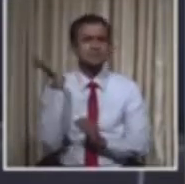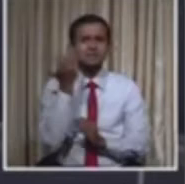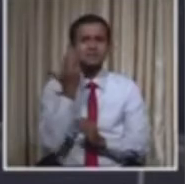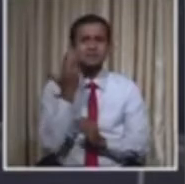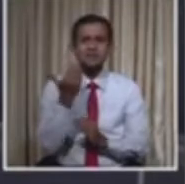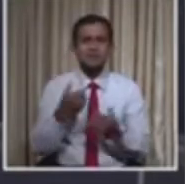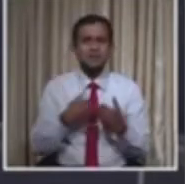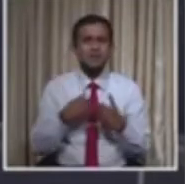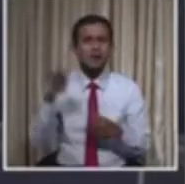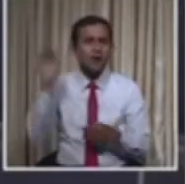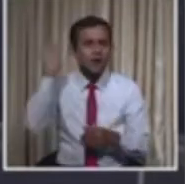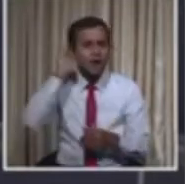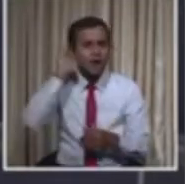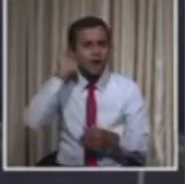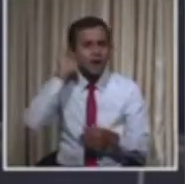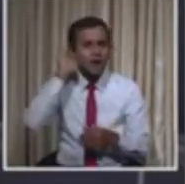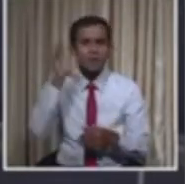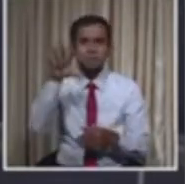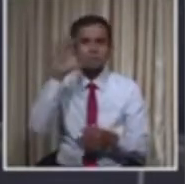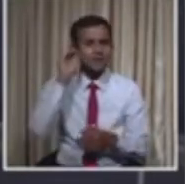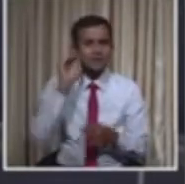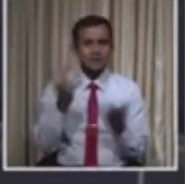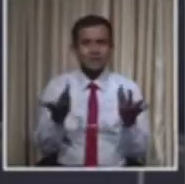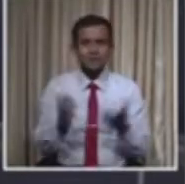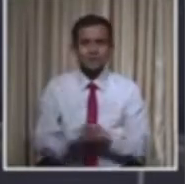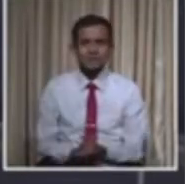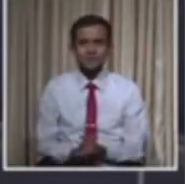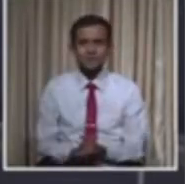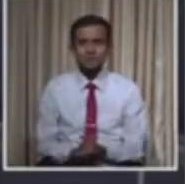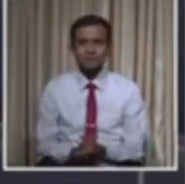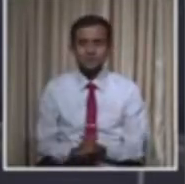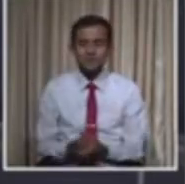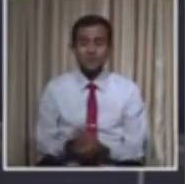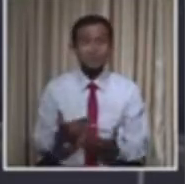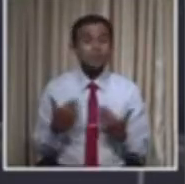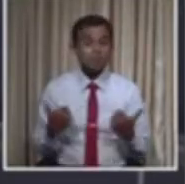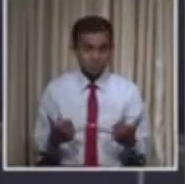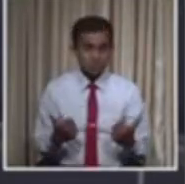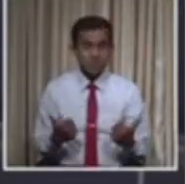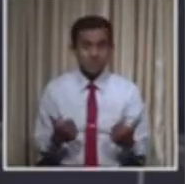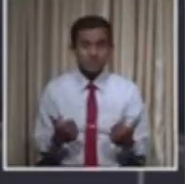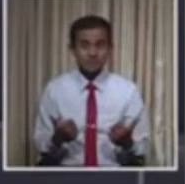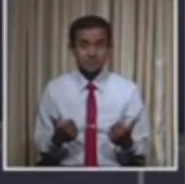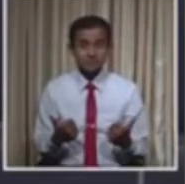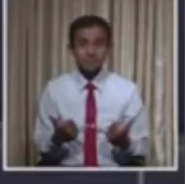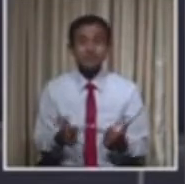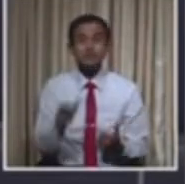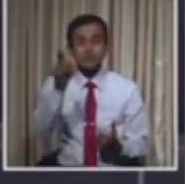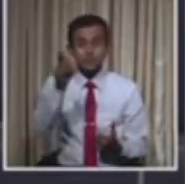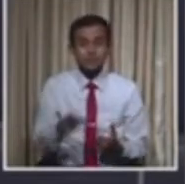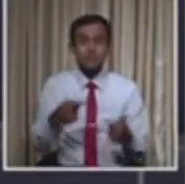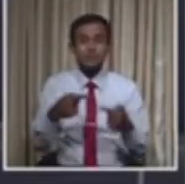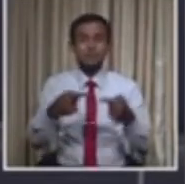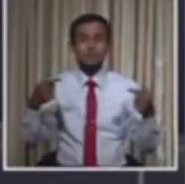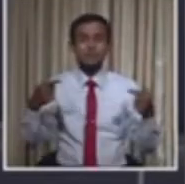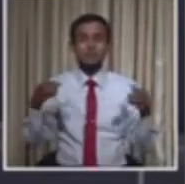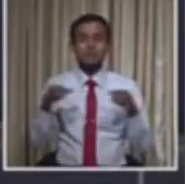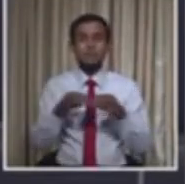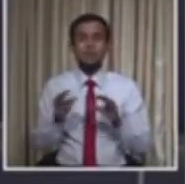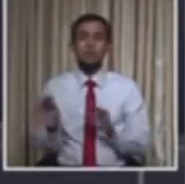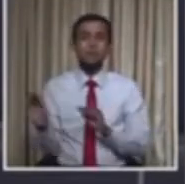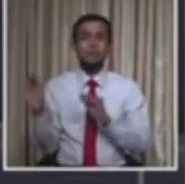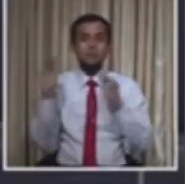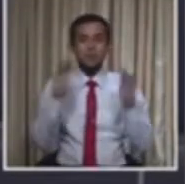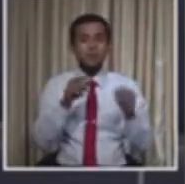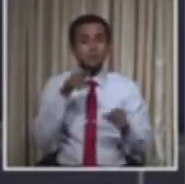අපි අහනකොට පිළිගත්තේ නැහැ ඉතින් මම බොහොම හොඳයි මේ එතුමා විරුද්ධ පක්ෂයට ගියාට පස්සේ